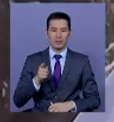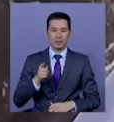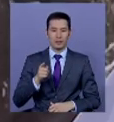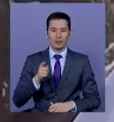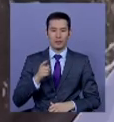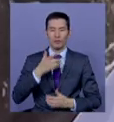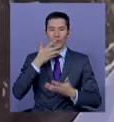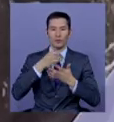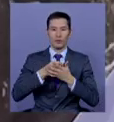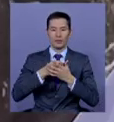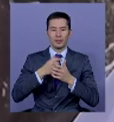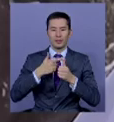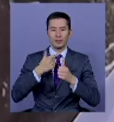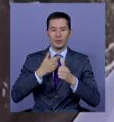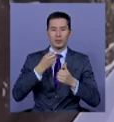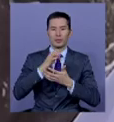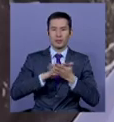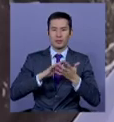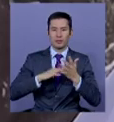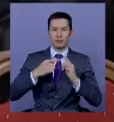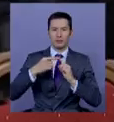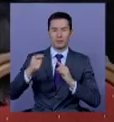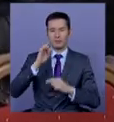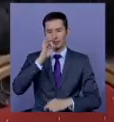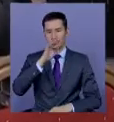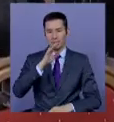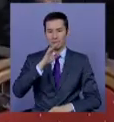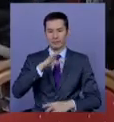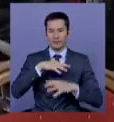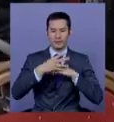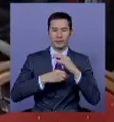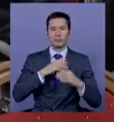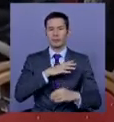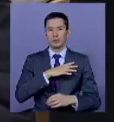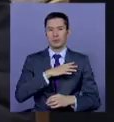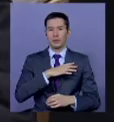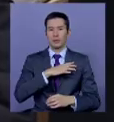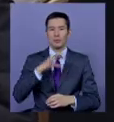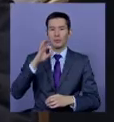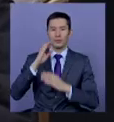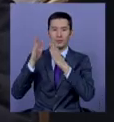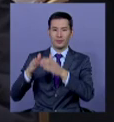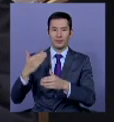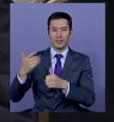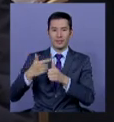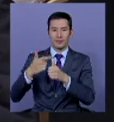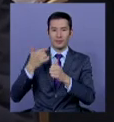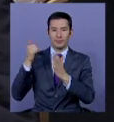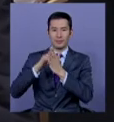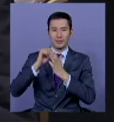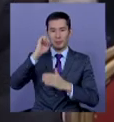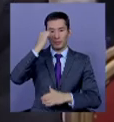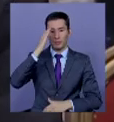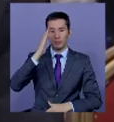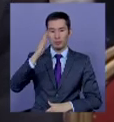өзінің атағын одан әлде қайда бұрын беріп қойған. Ескерткіш қойылады дегенді естіп, Шәмші Қалдаяқовтың жары Жәмілә апай